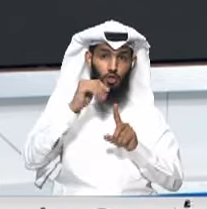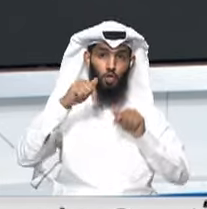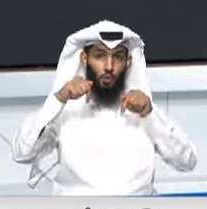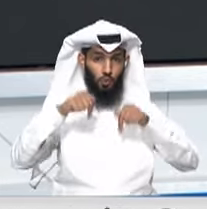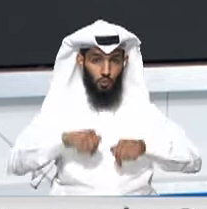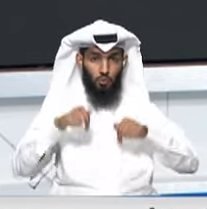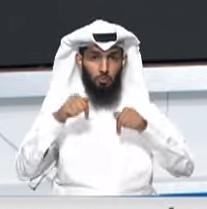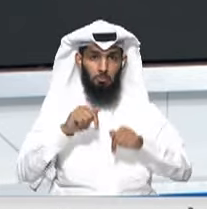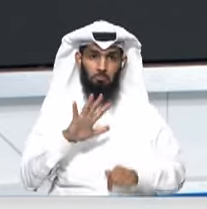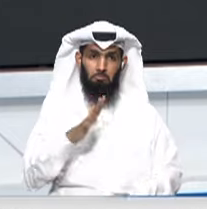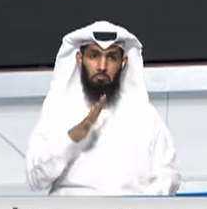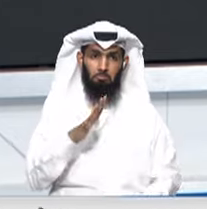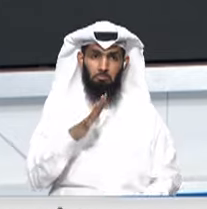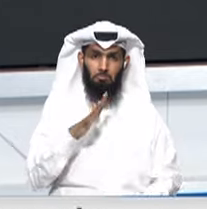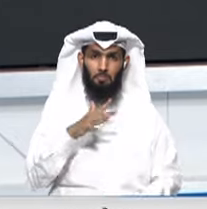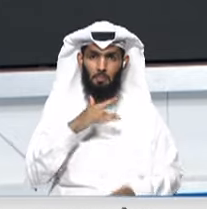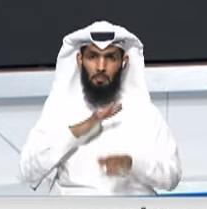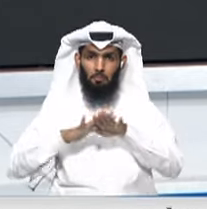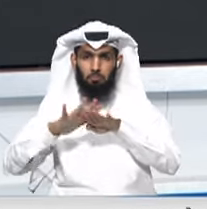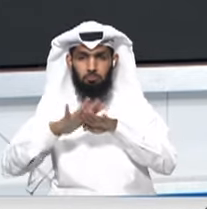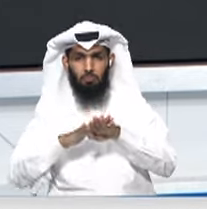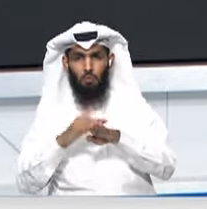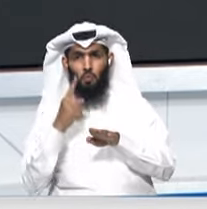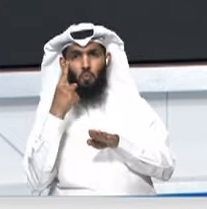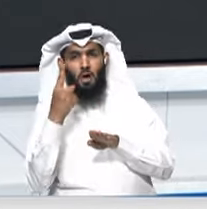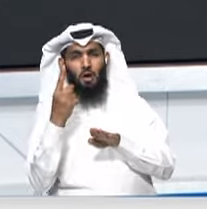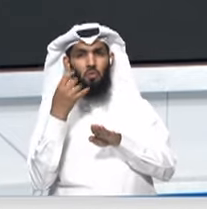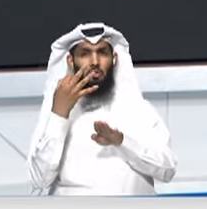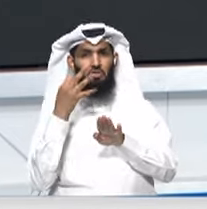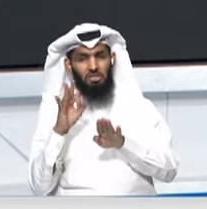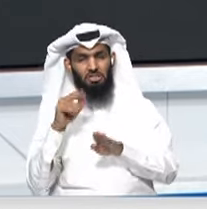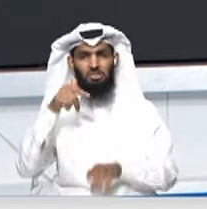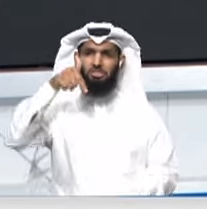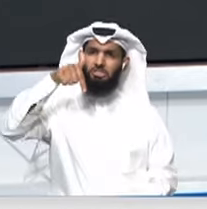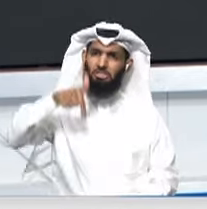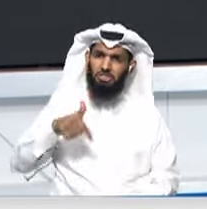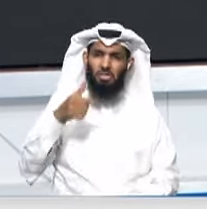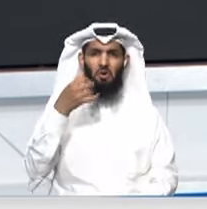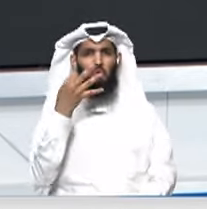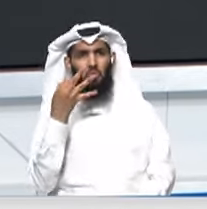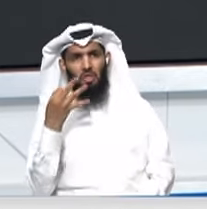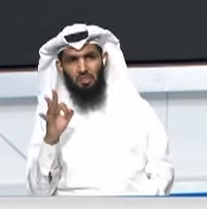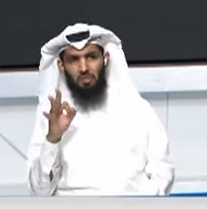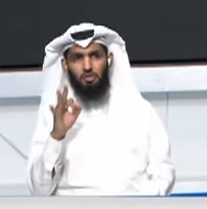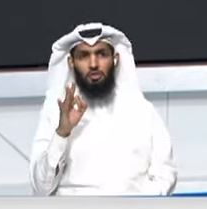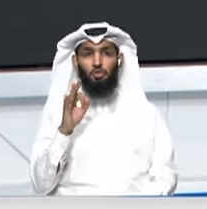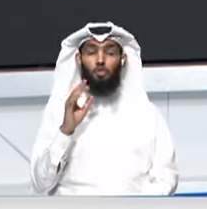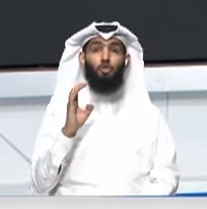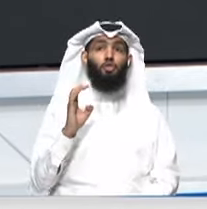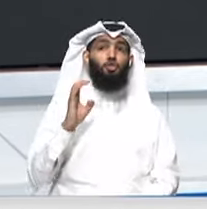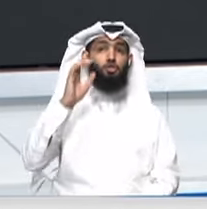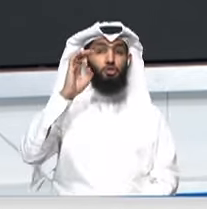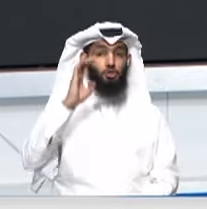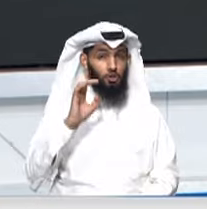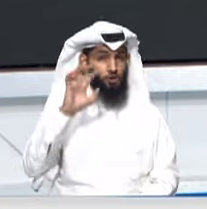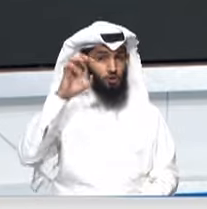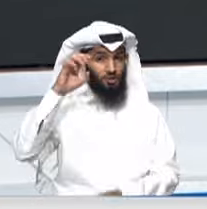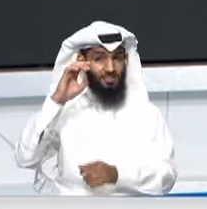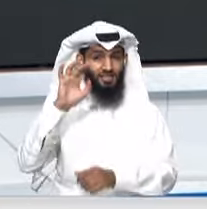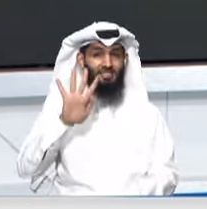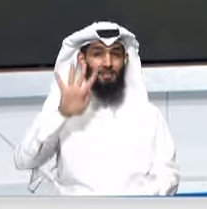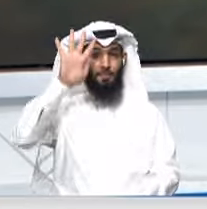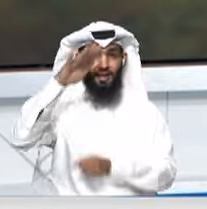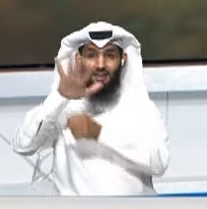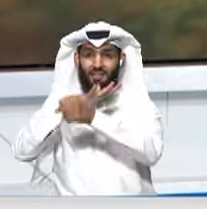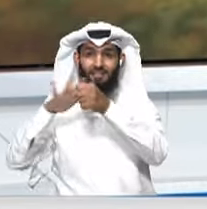هذه الليلة مناطق الساحلية ما بين 31 إلى 36 درجة مئوية، الزرنة الشمالية وأربع وبيان فيلتشا قد